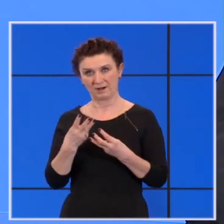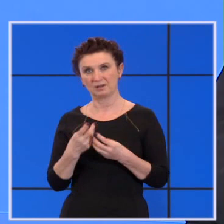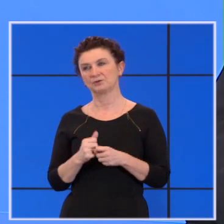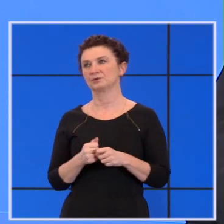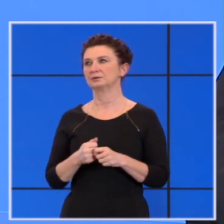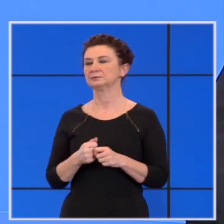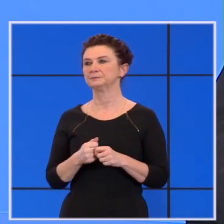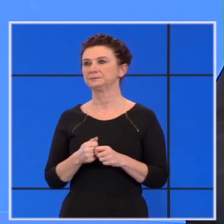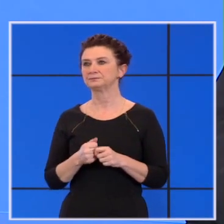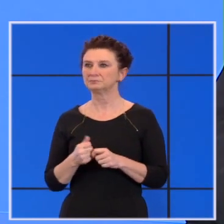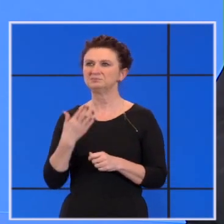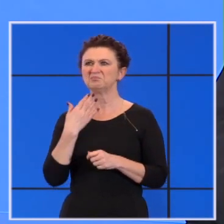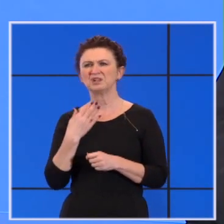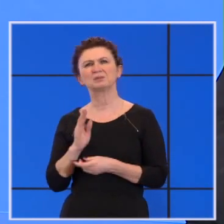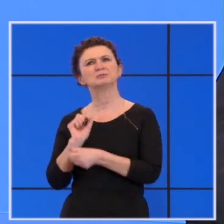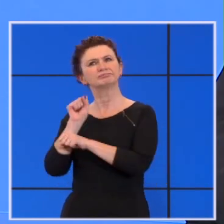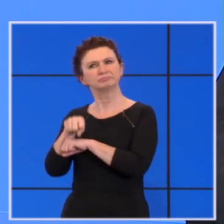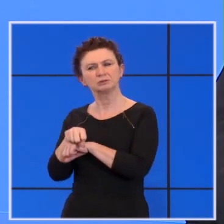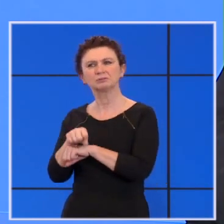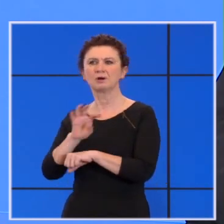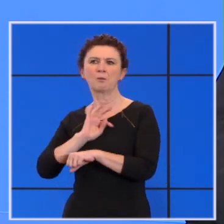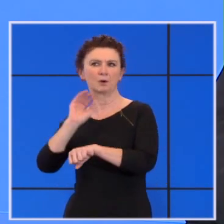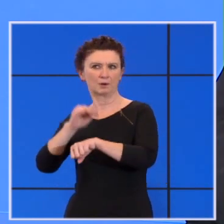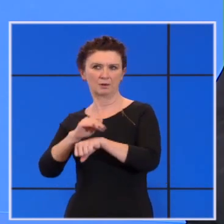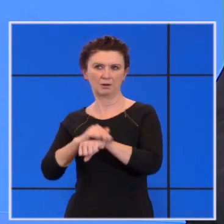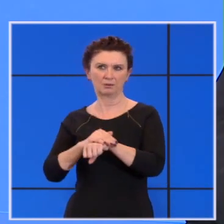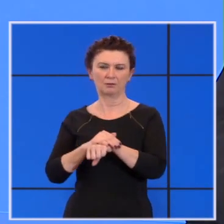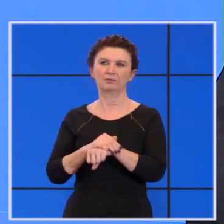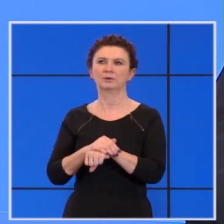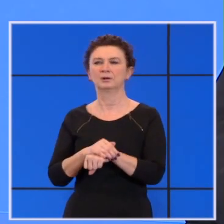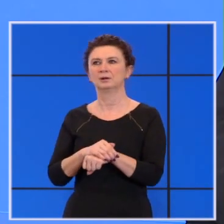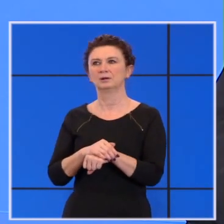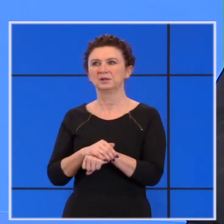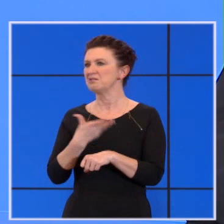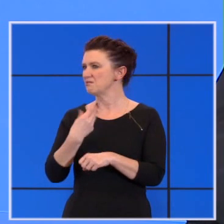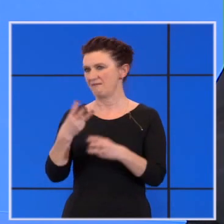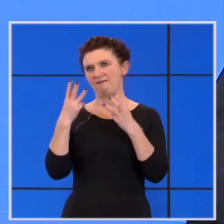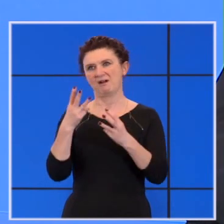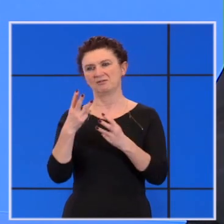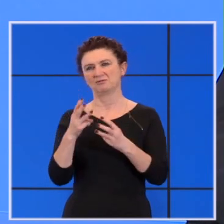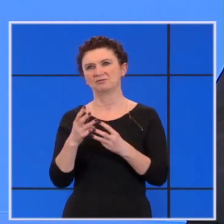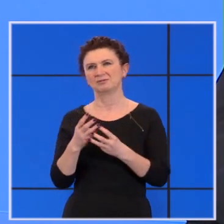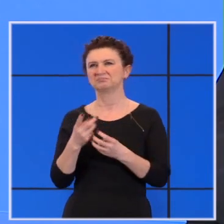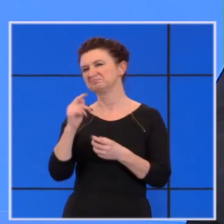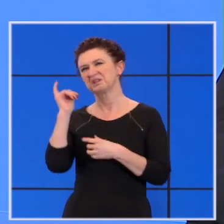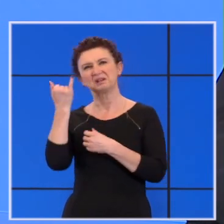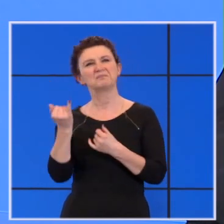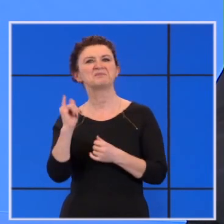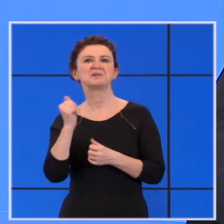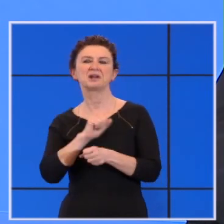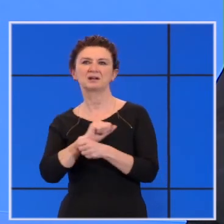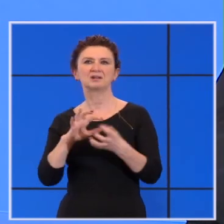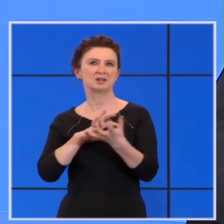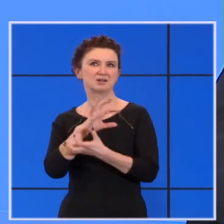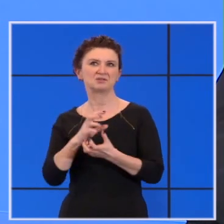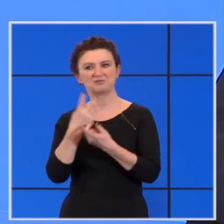kolegów konserwatystów, niezależnie od tego, jaki kto ma światopogląd, dzisiaj ta metoda jest metodą